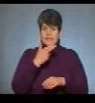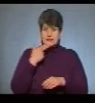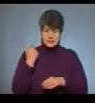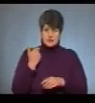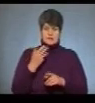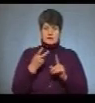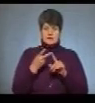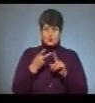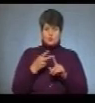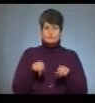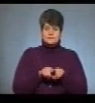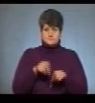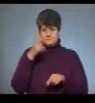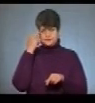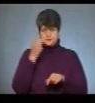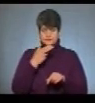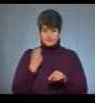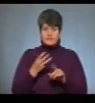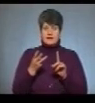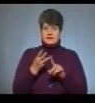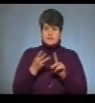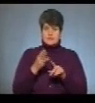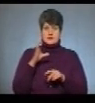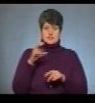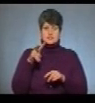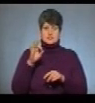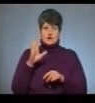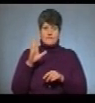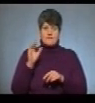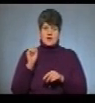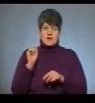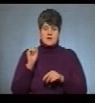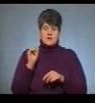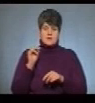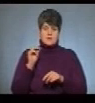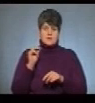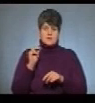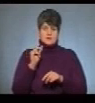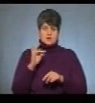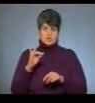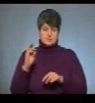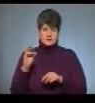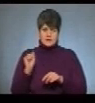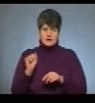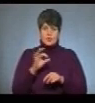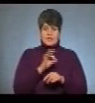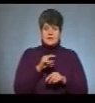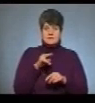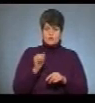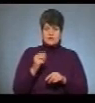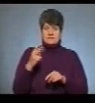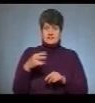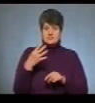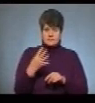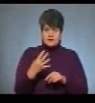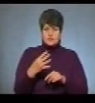другому – італійка Ліза Вітоці і на третьому – словацька біатлоністка Пауліна Фіалкова. Олена Підгрушна на 24-му місці, Юлія Джима